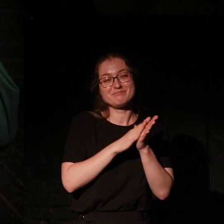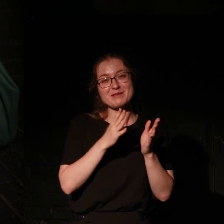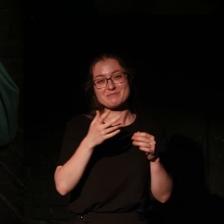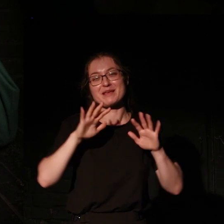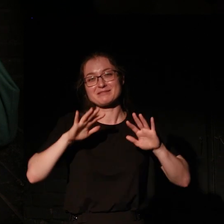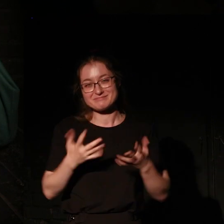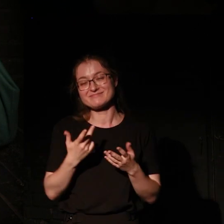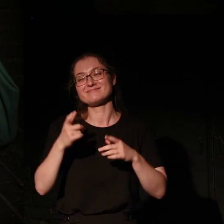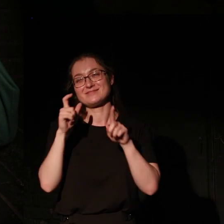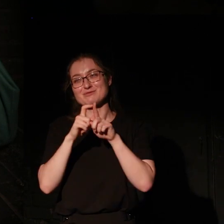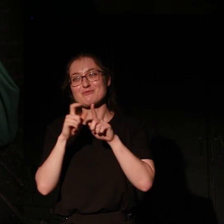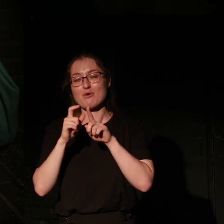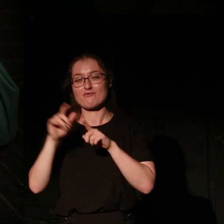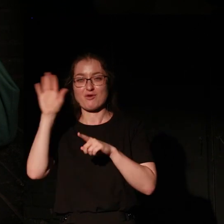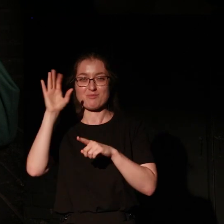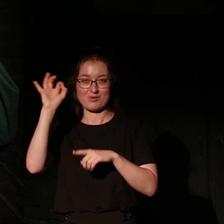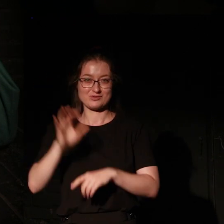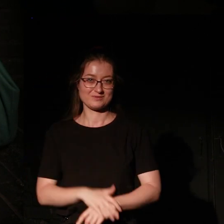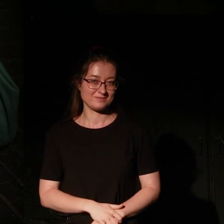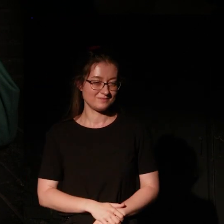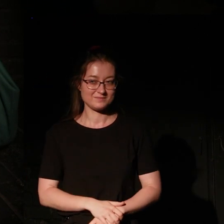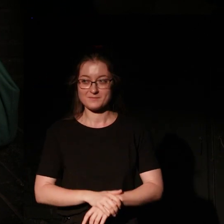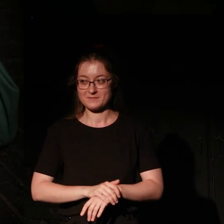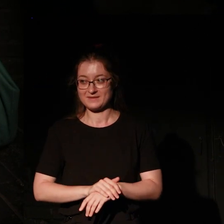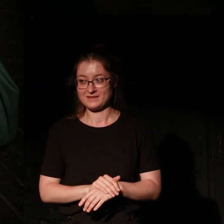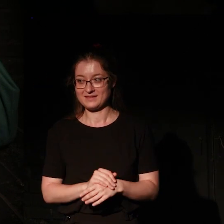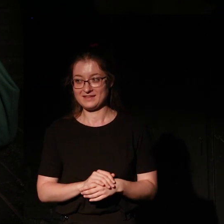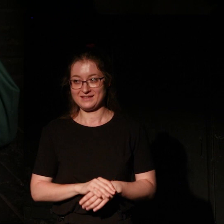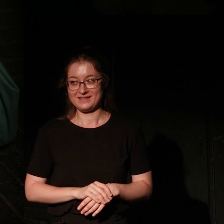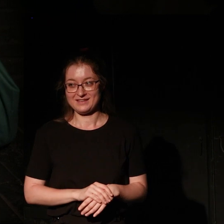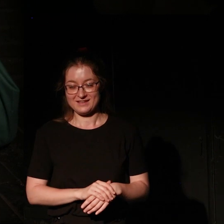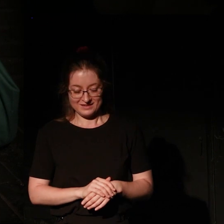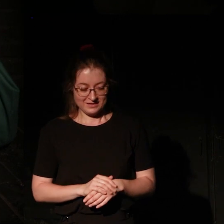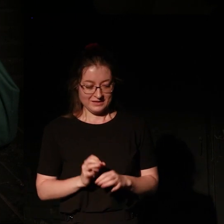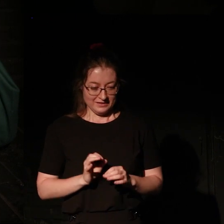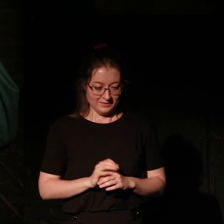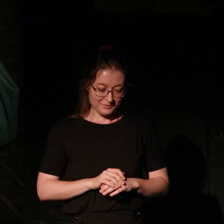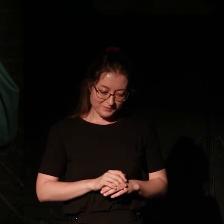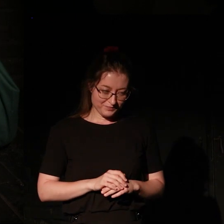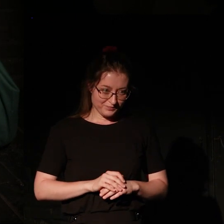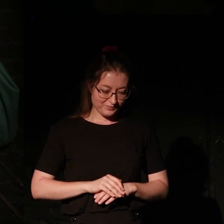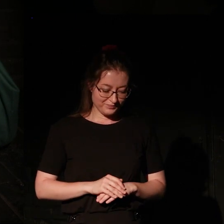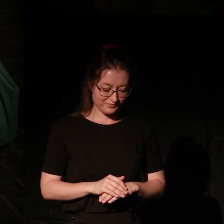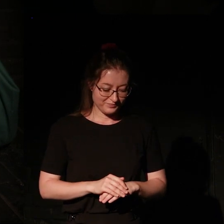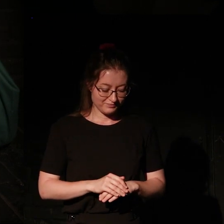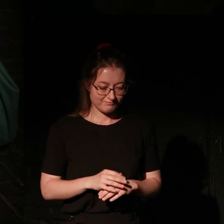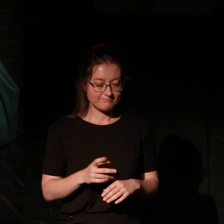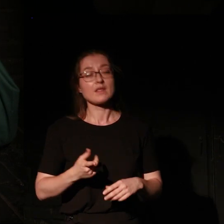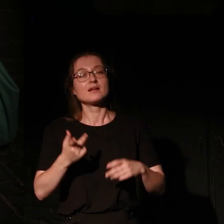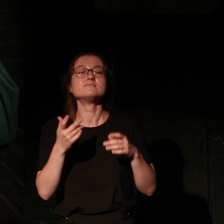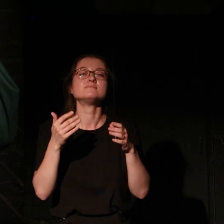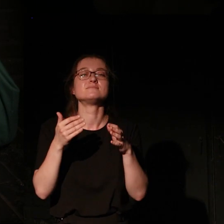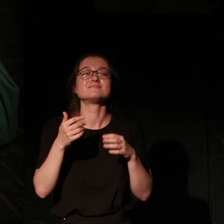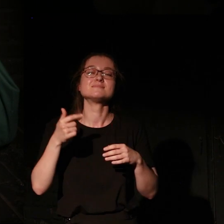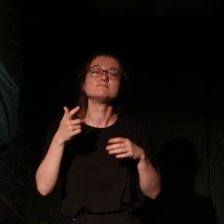Jest autorytet i sankcje ostateczne. Oczywiście, tak, ale tutaj trzeba przypomnieć, że w